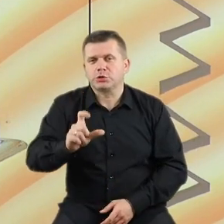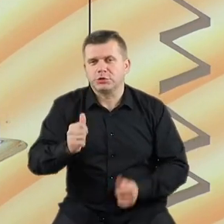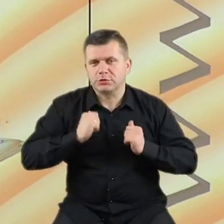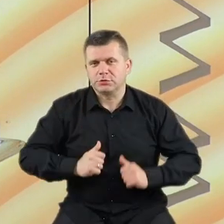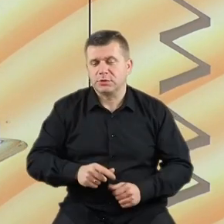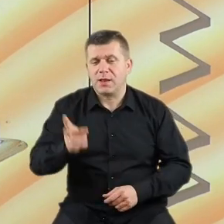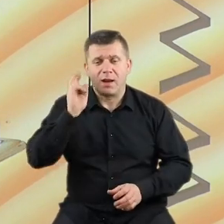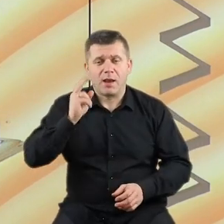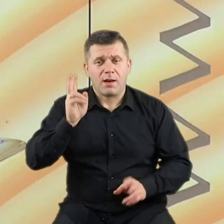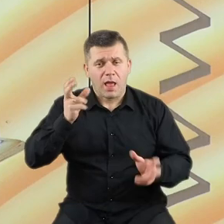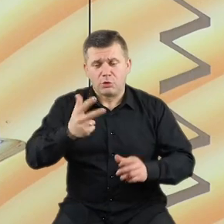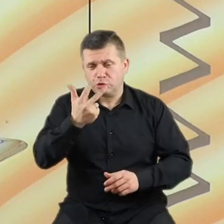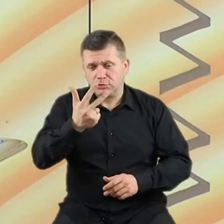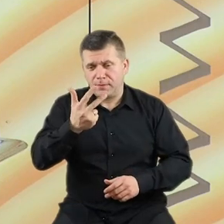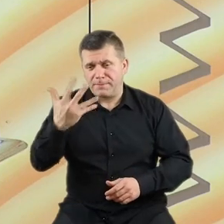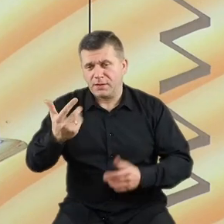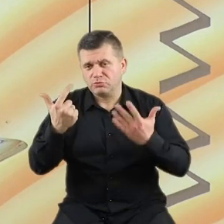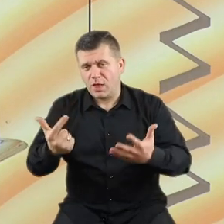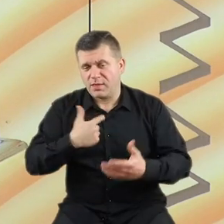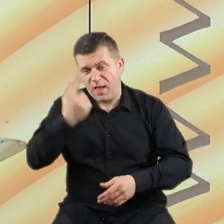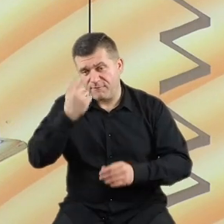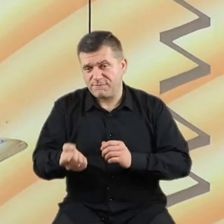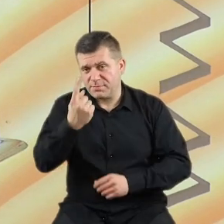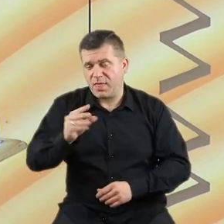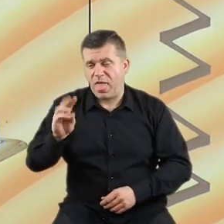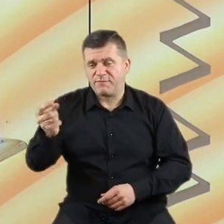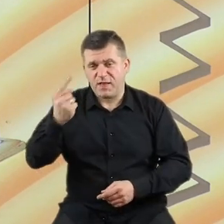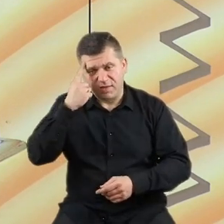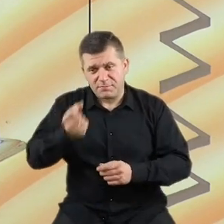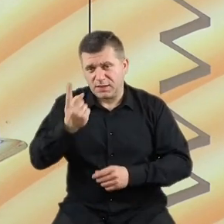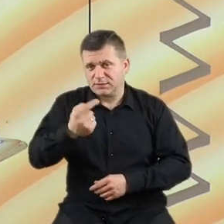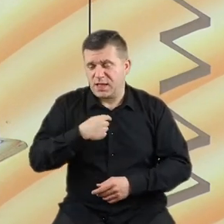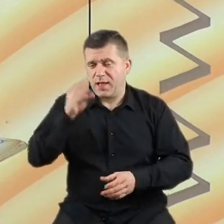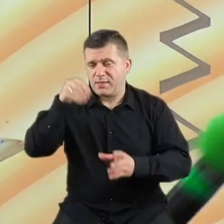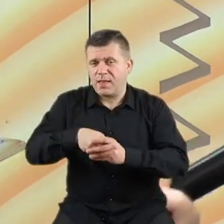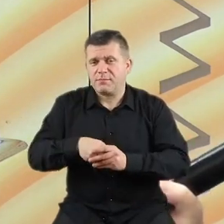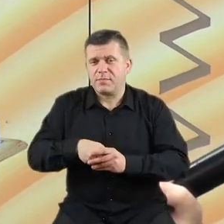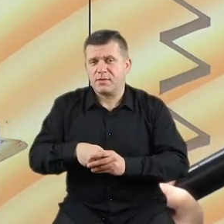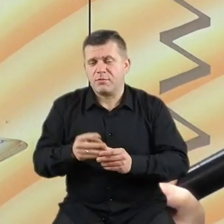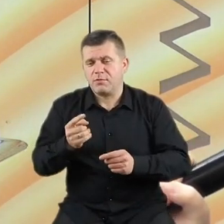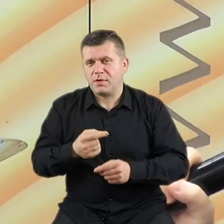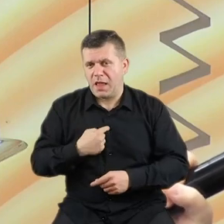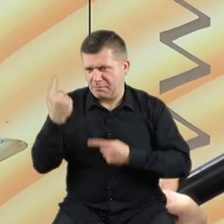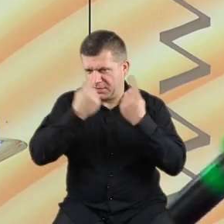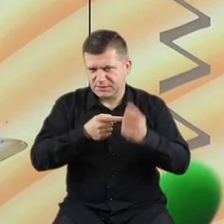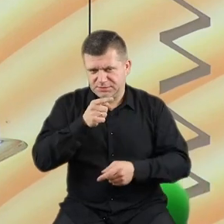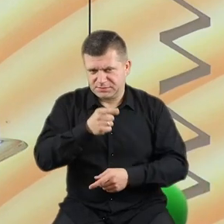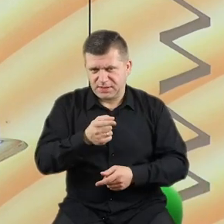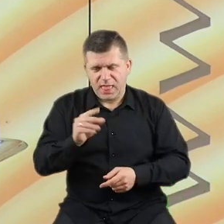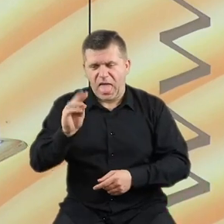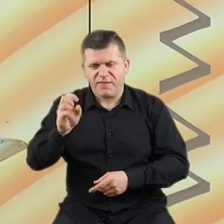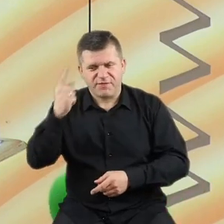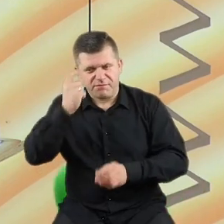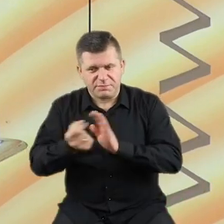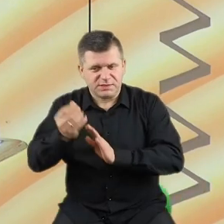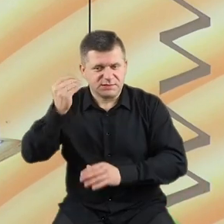w Radiu 357, tam nas zaproszono. Myśmy wymyśliły, a to Ewa wymyśliła. Ja tylko jestem tam na doczepkę. Niemożliwe, myślałam, że to... Nie,